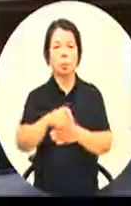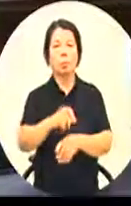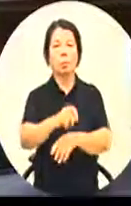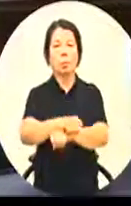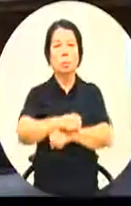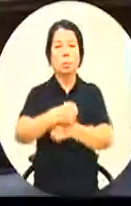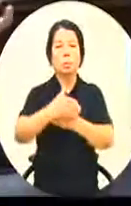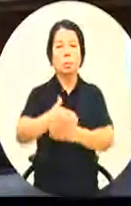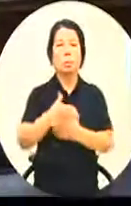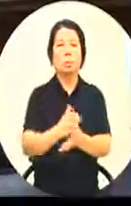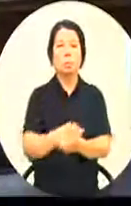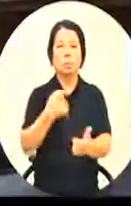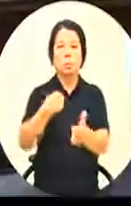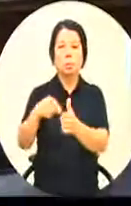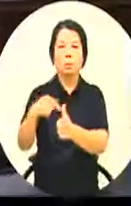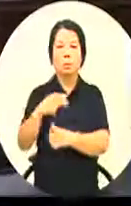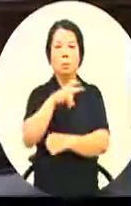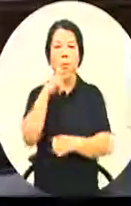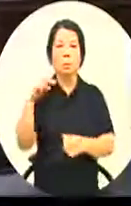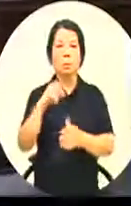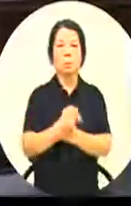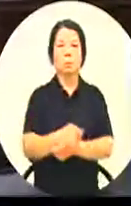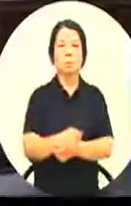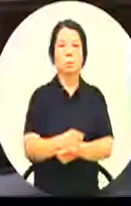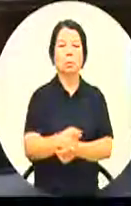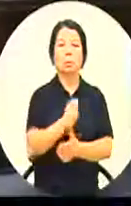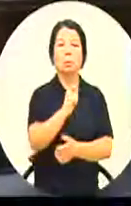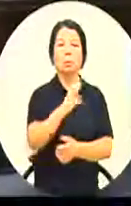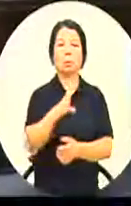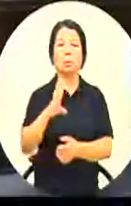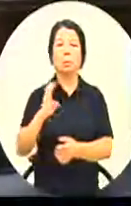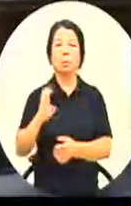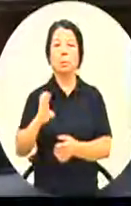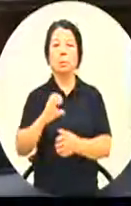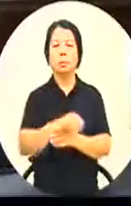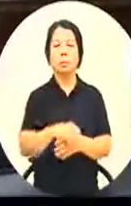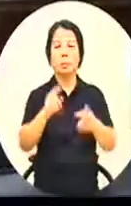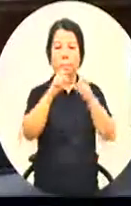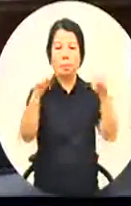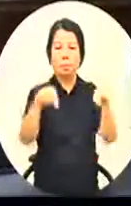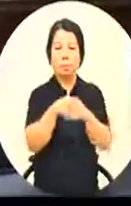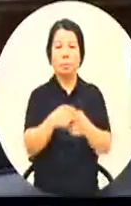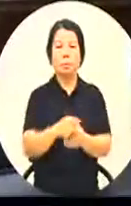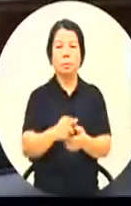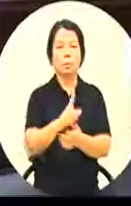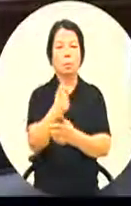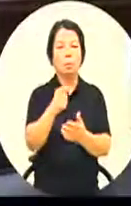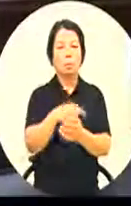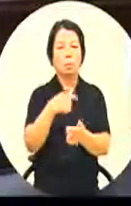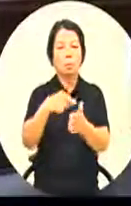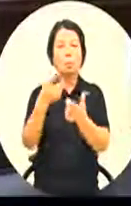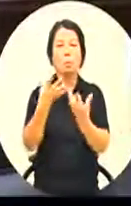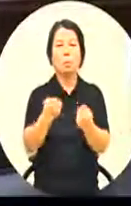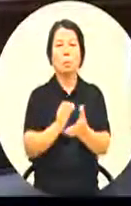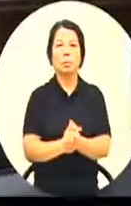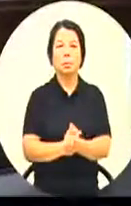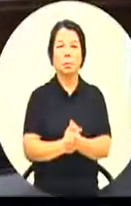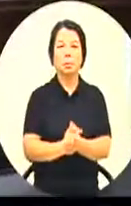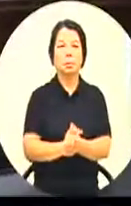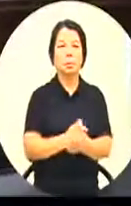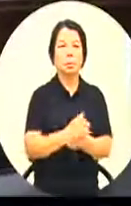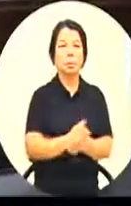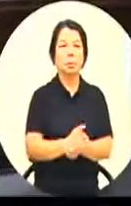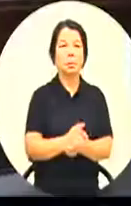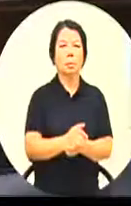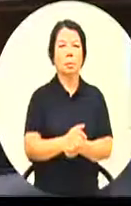是一个教英文的，也许 ABCD 的那个字卡也没有在上。那但是民营的幼稚园